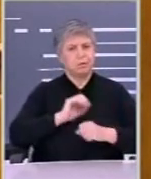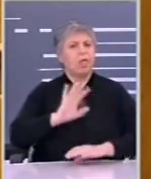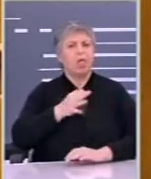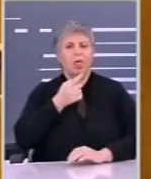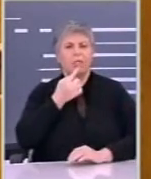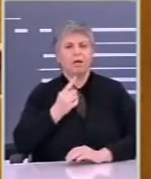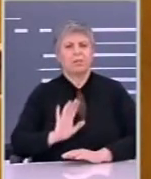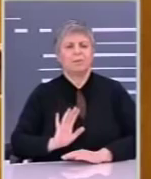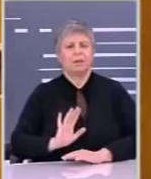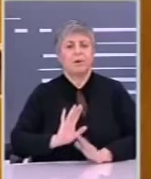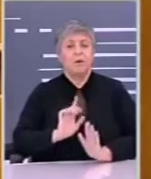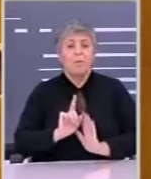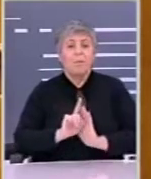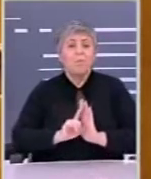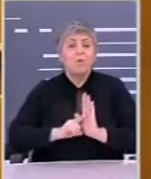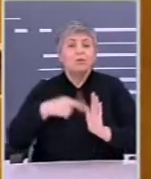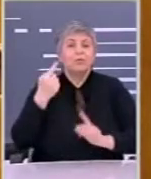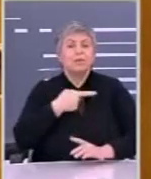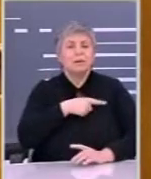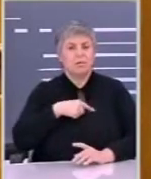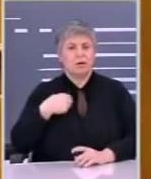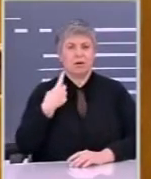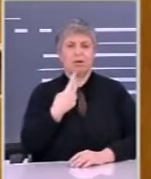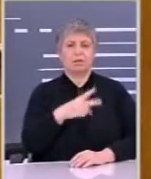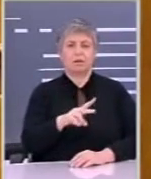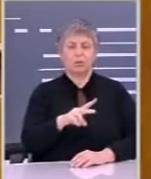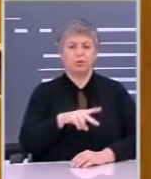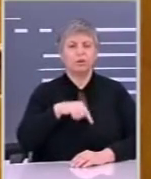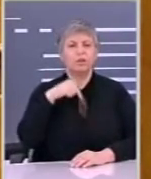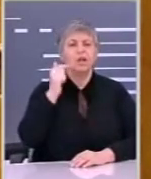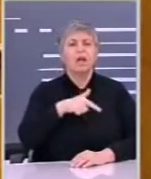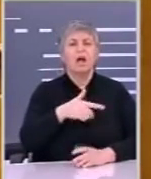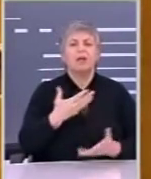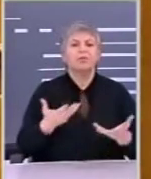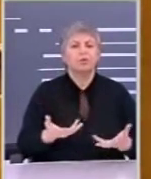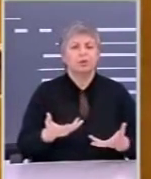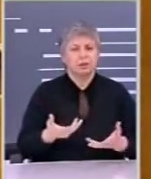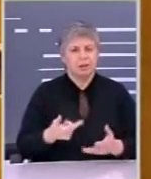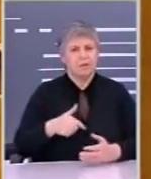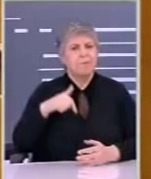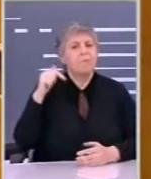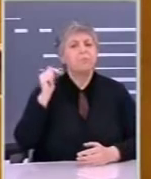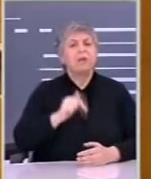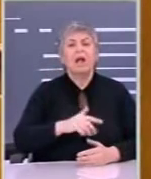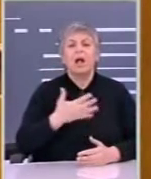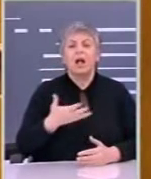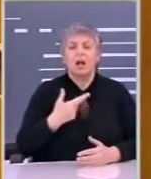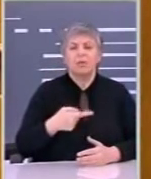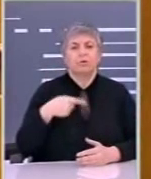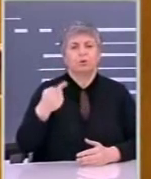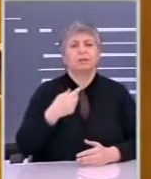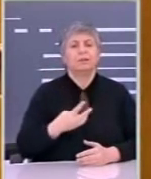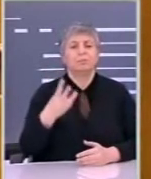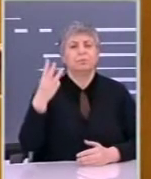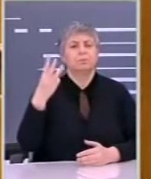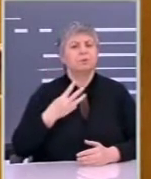του αρχηγού σας, ουσιαστικά να δώσετε ψήφο εμπιστοσύνη στα 4,5 δισεκατομμύρια μέτρα που ζητάει ο κύριος Σόιμπλε